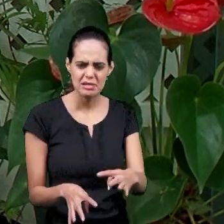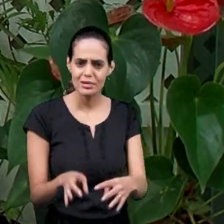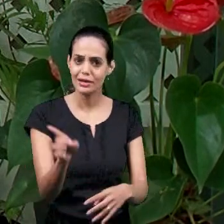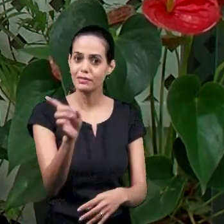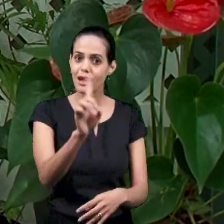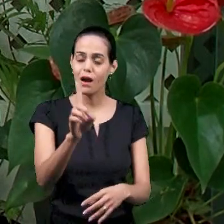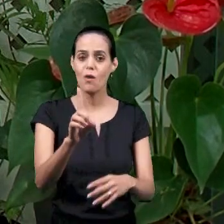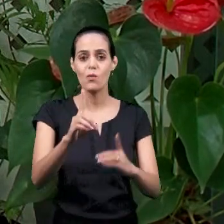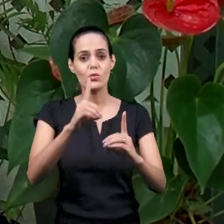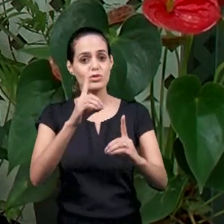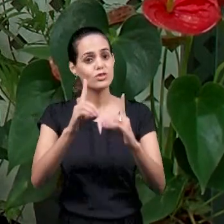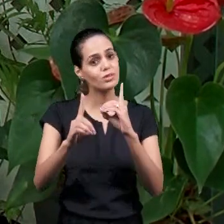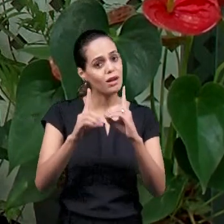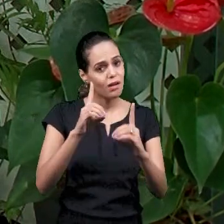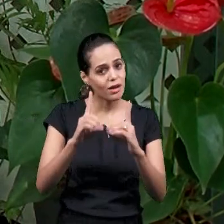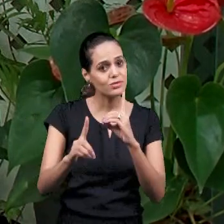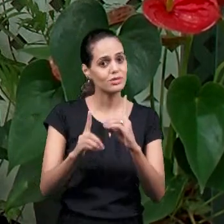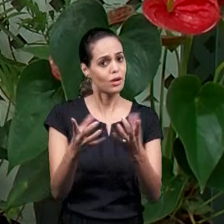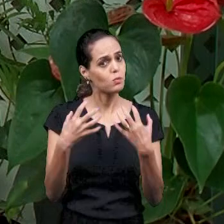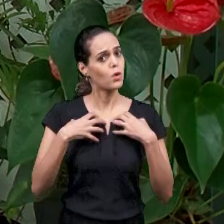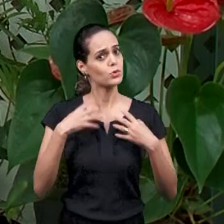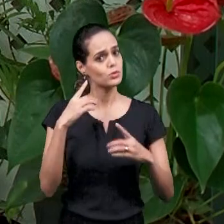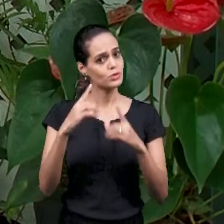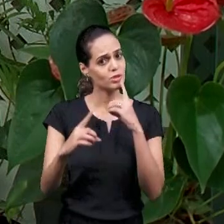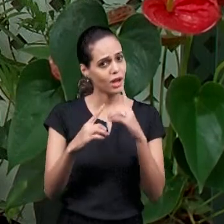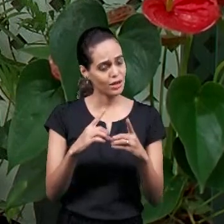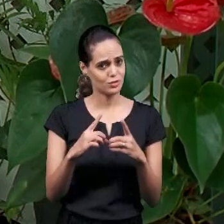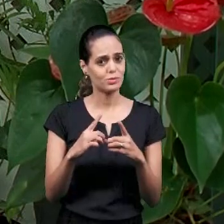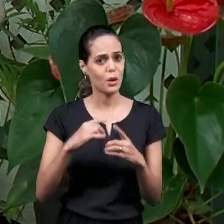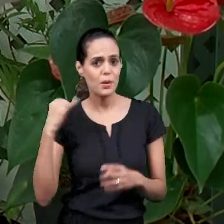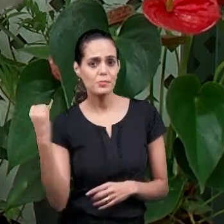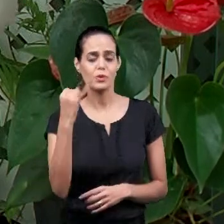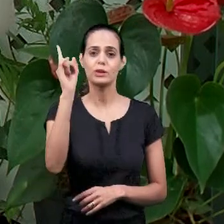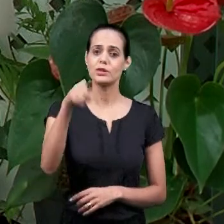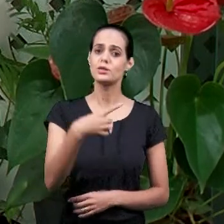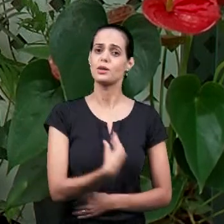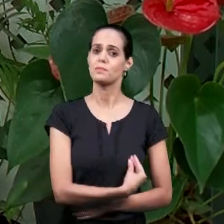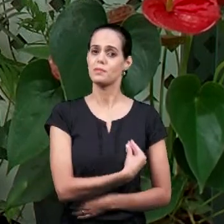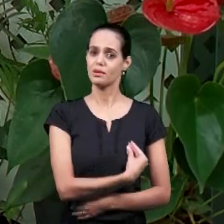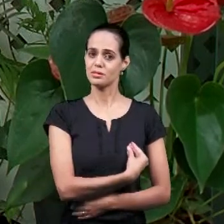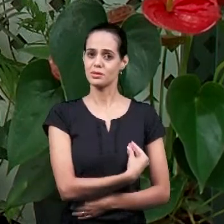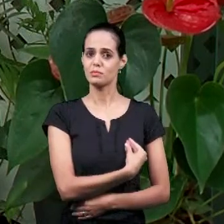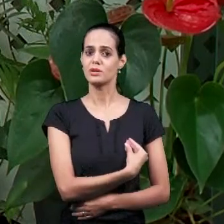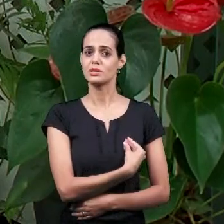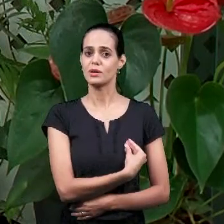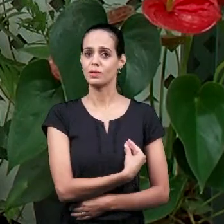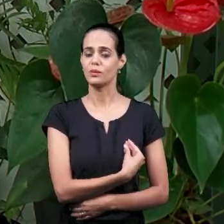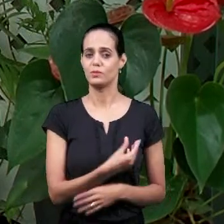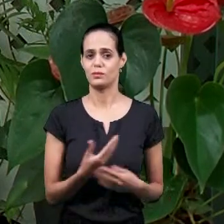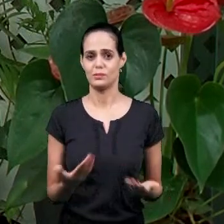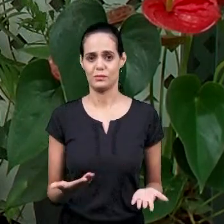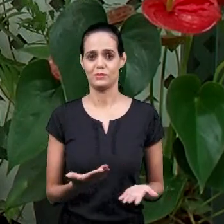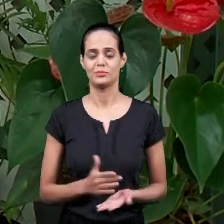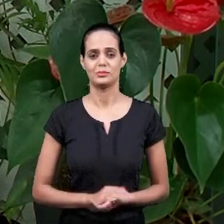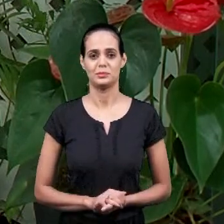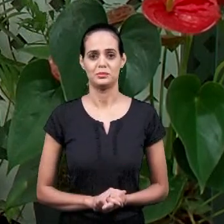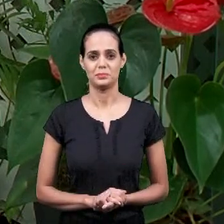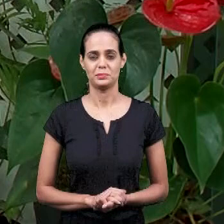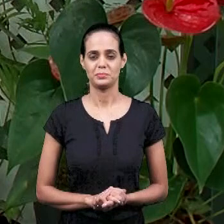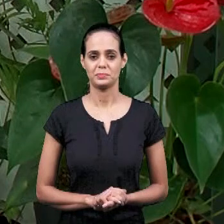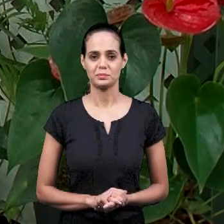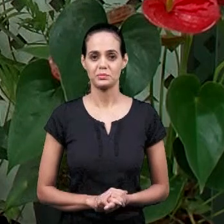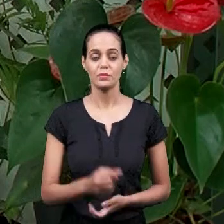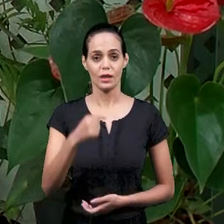le censurer. En didactique, ce qui importe, c'est la participation. Même si on fait des erreurs, même, regardez